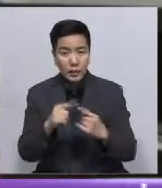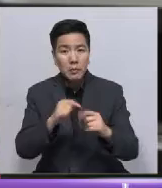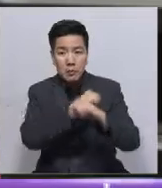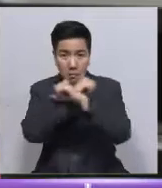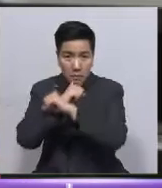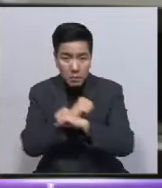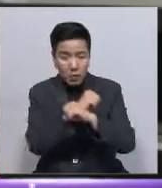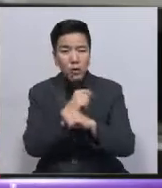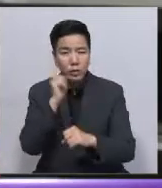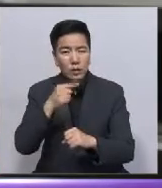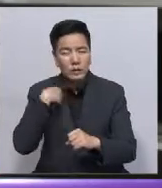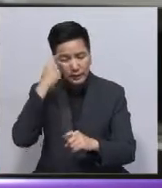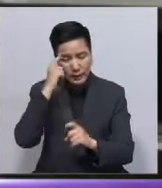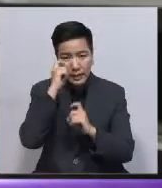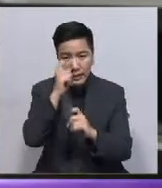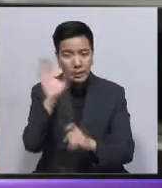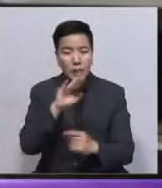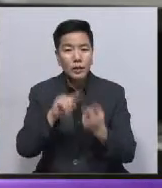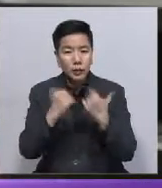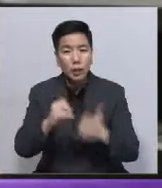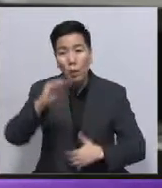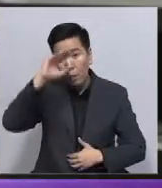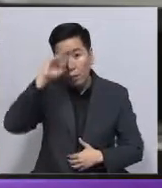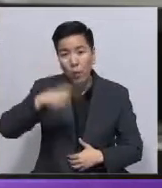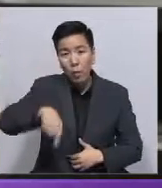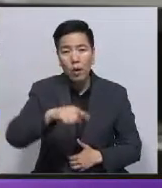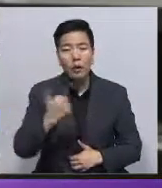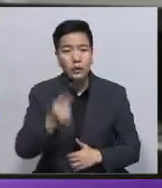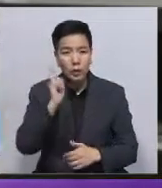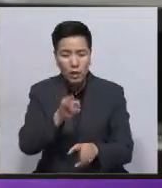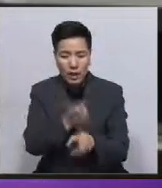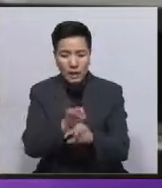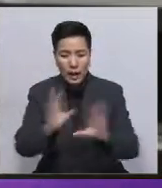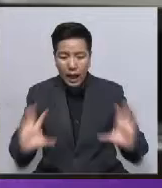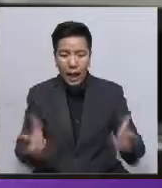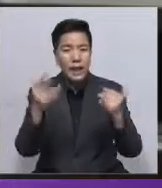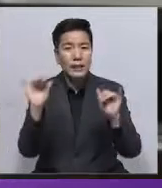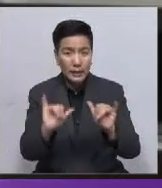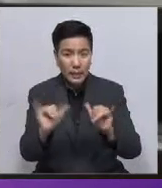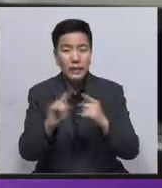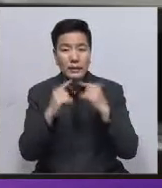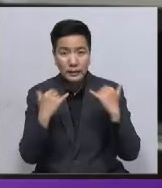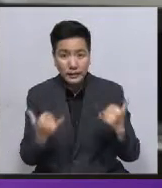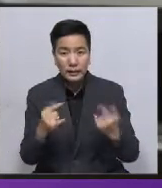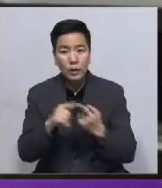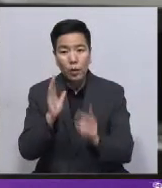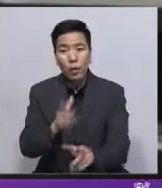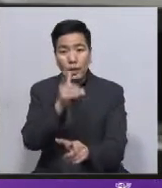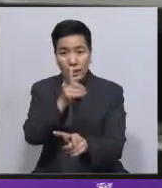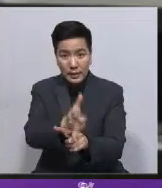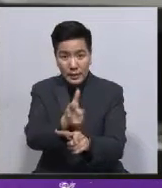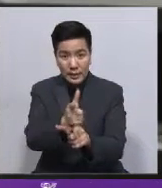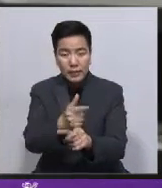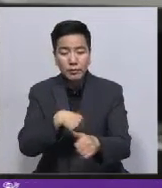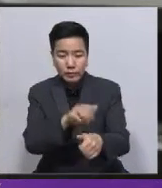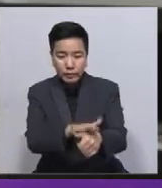ป้องกันเผื่อมันจะได้ไม่เกิดอันตรายเพราะว่าโรคนี้มันเป็นแล้วก็รักษาไม่หายก็อยากให้คนที่เลี้ยงและเ